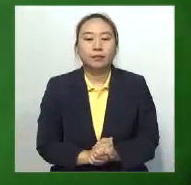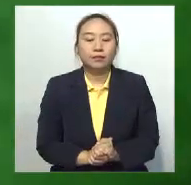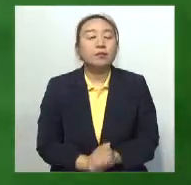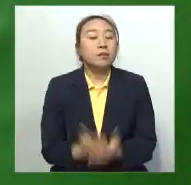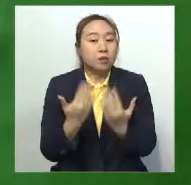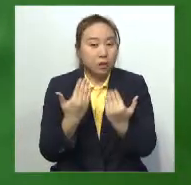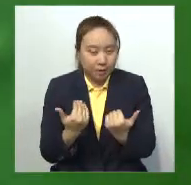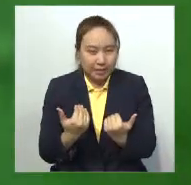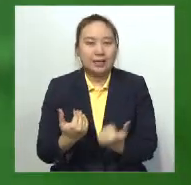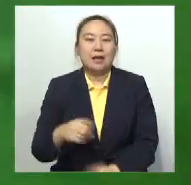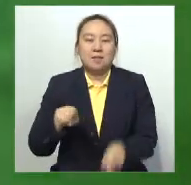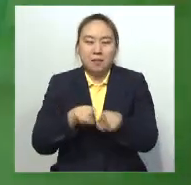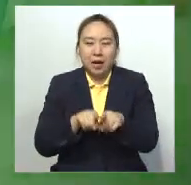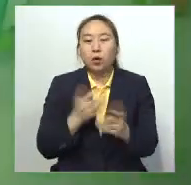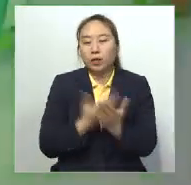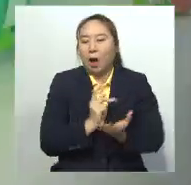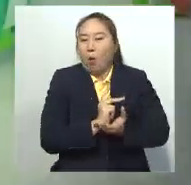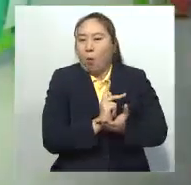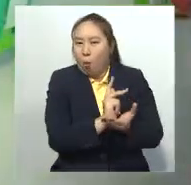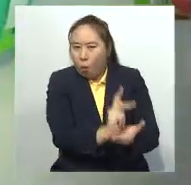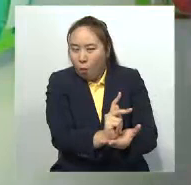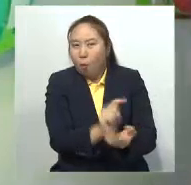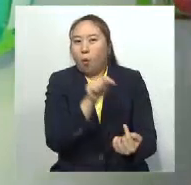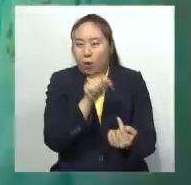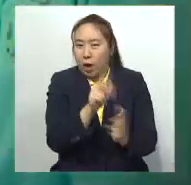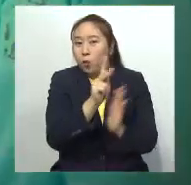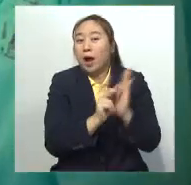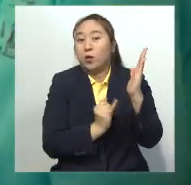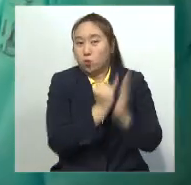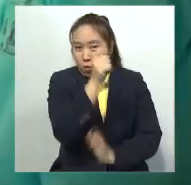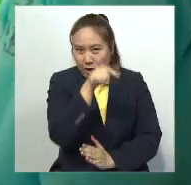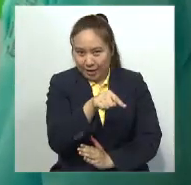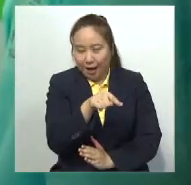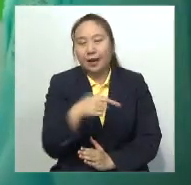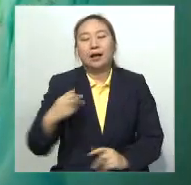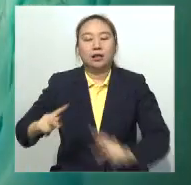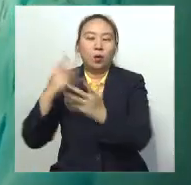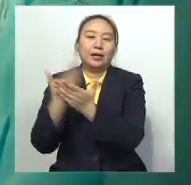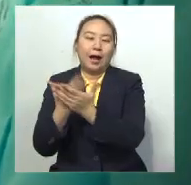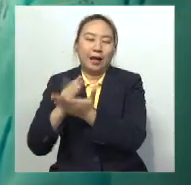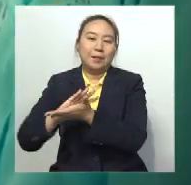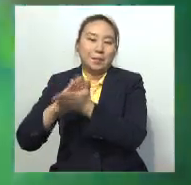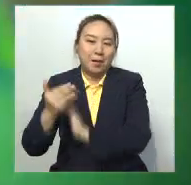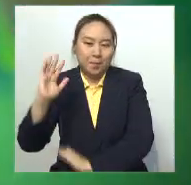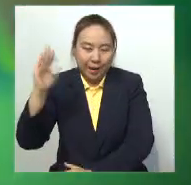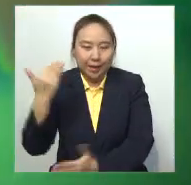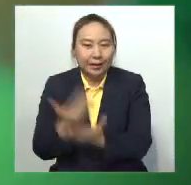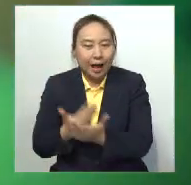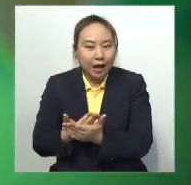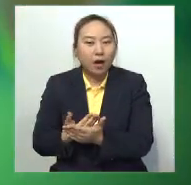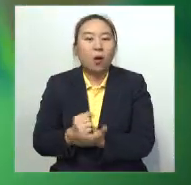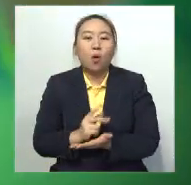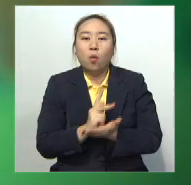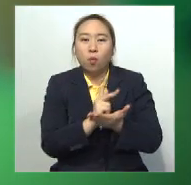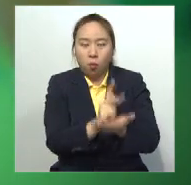าสุดเพื่อให้พิกโกไฟแนนซ์ตอบโจทย์ผู้ต้องการใช้เงินมากขึ้นกระทรวงการคลังจึงได้ปรับหลักเกณฑ์ใหม่ขยายวงเงินสินเชื่อเพิ่มให้สอดคล้